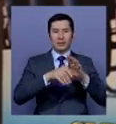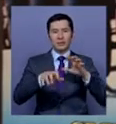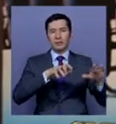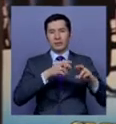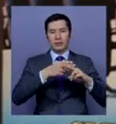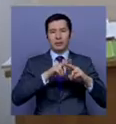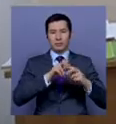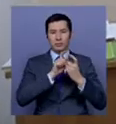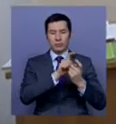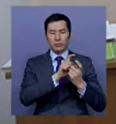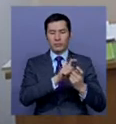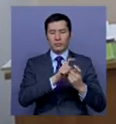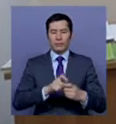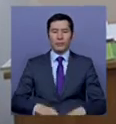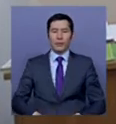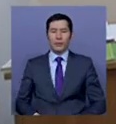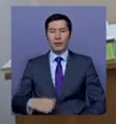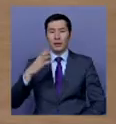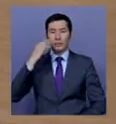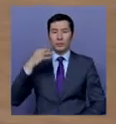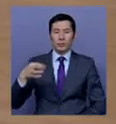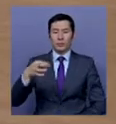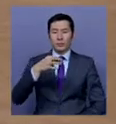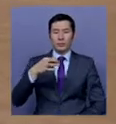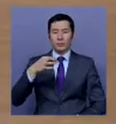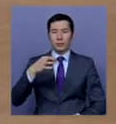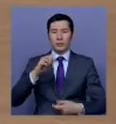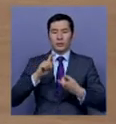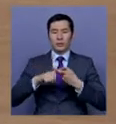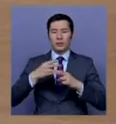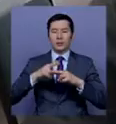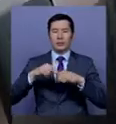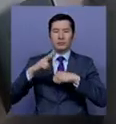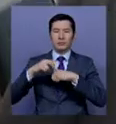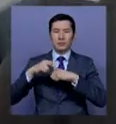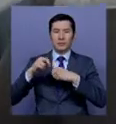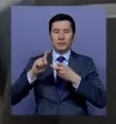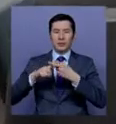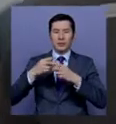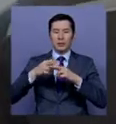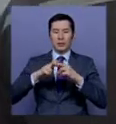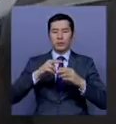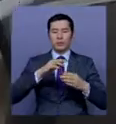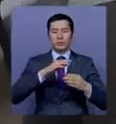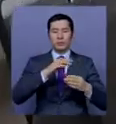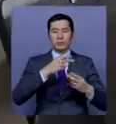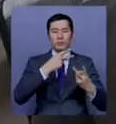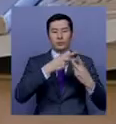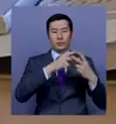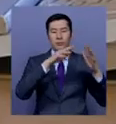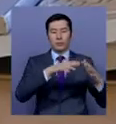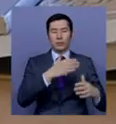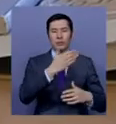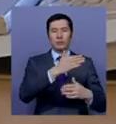өткізіп жүрміз. Ал Алматы облысы бойынша қылмыстық атқару жүйесі департаменті сотталғандардың жағдайына қарап тыңдайтын құлақ бар дейді.